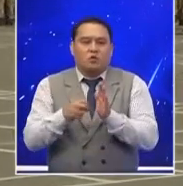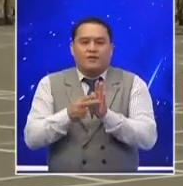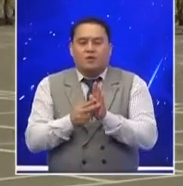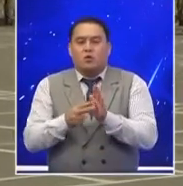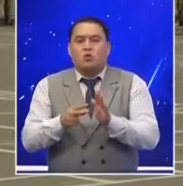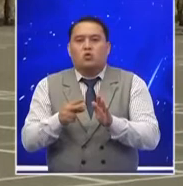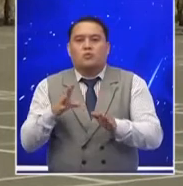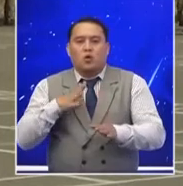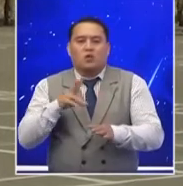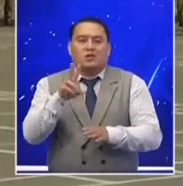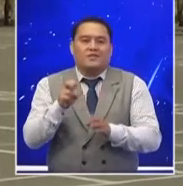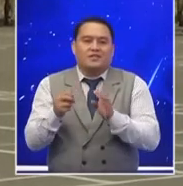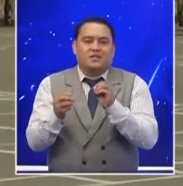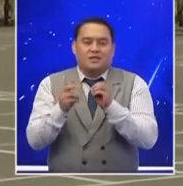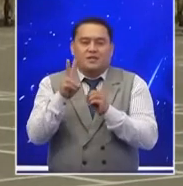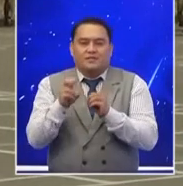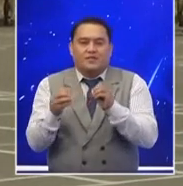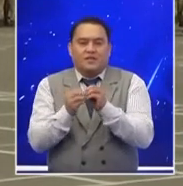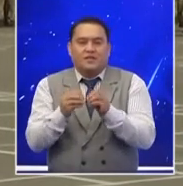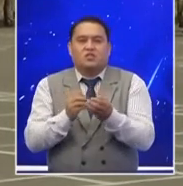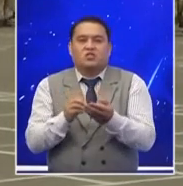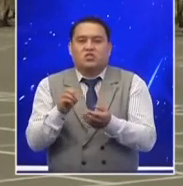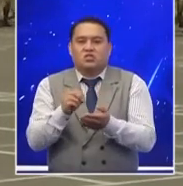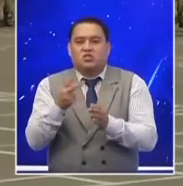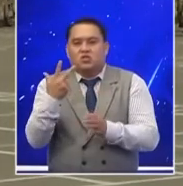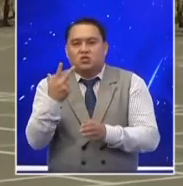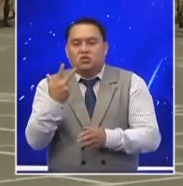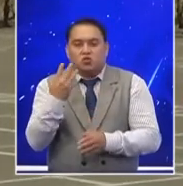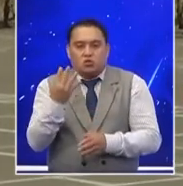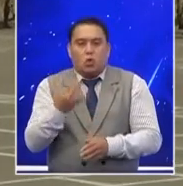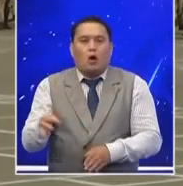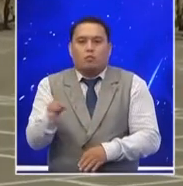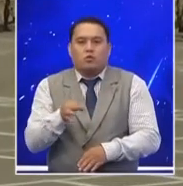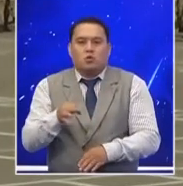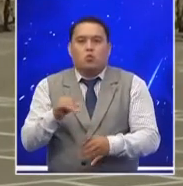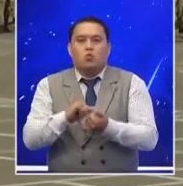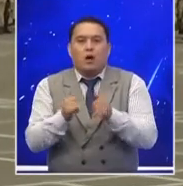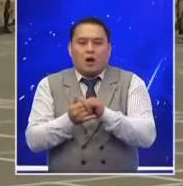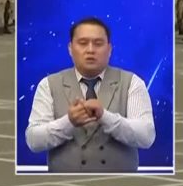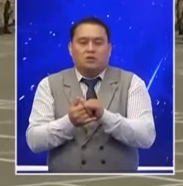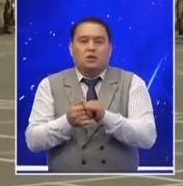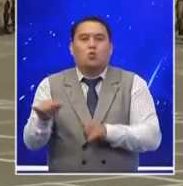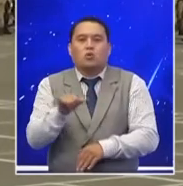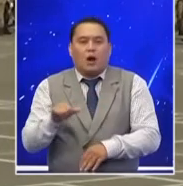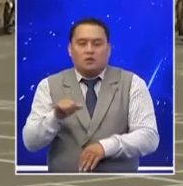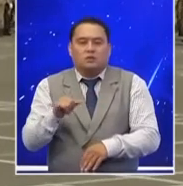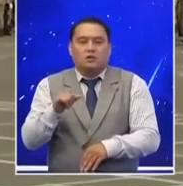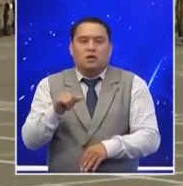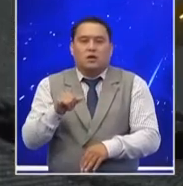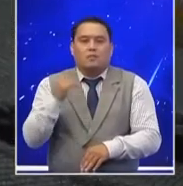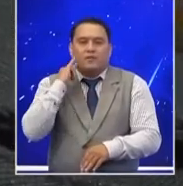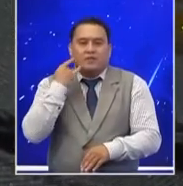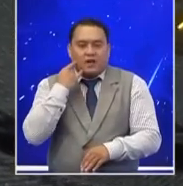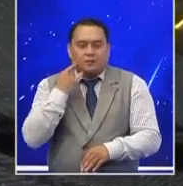присяга приводится 210 человек. Четырех областей – это Атырау, Уральск, Алмата и